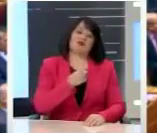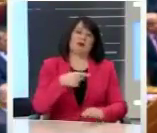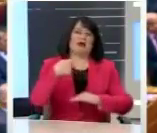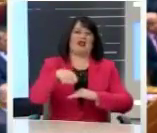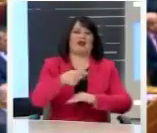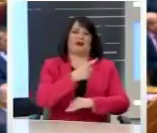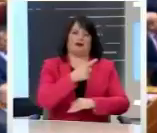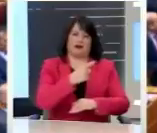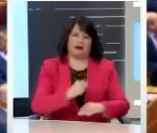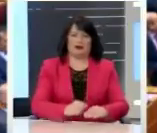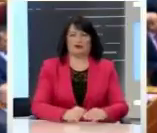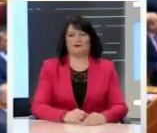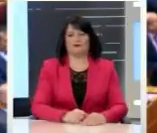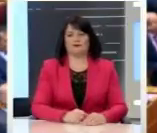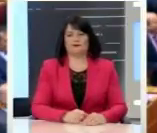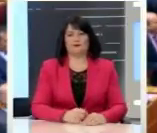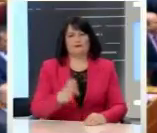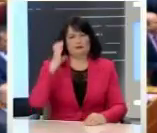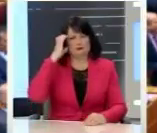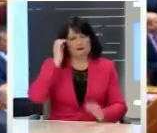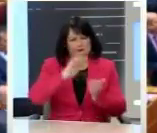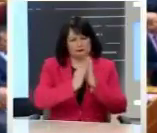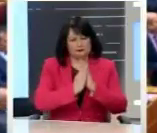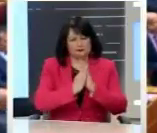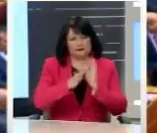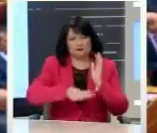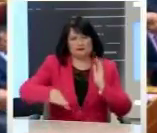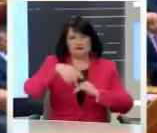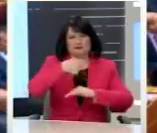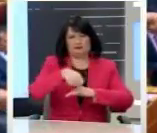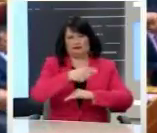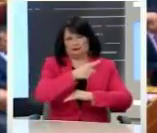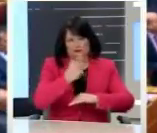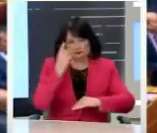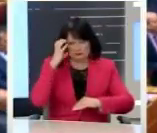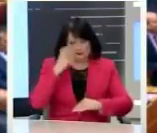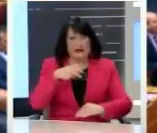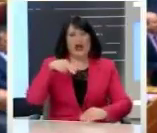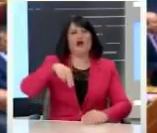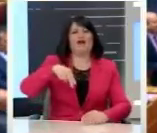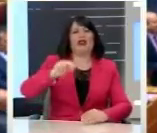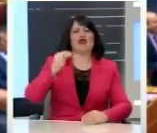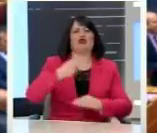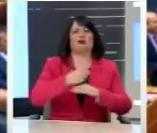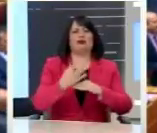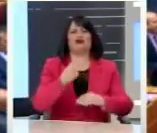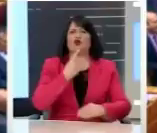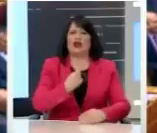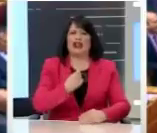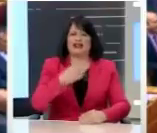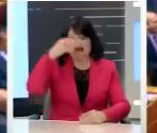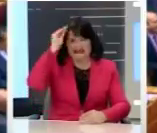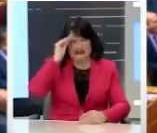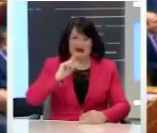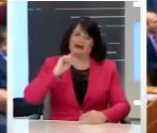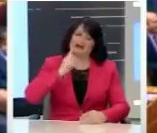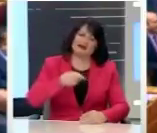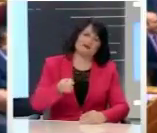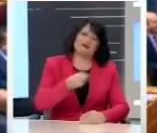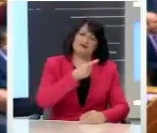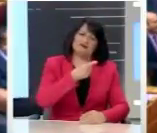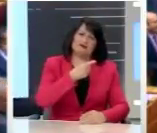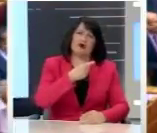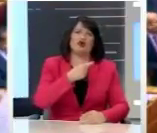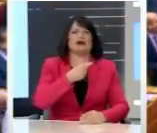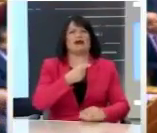εξουσίας. Θυμίζω παραδικαστικό κύκλο μεθοδεύσης για σωστή κατάθεση. Λοβέρδος, με εντολή Τσίπρα στο απειρόβλητο